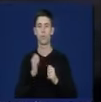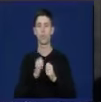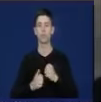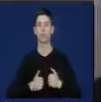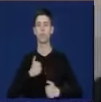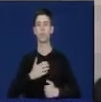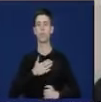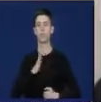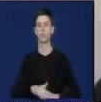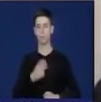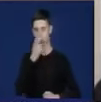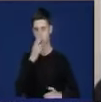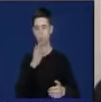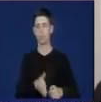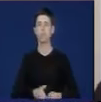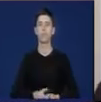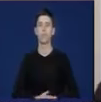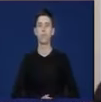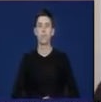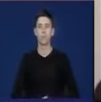ölüm arzulayırdı o həmişə. Ama